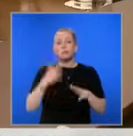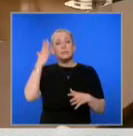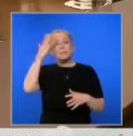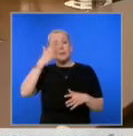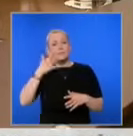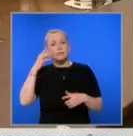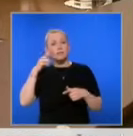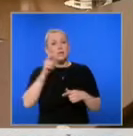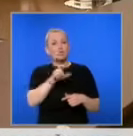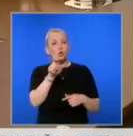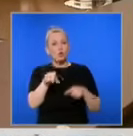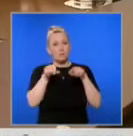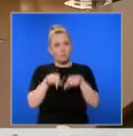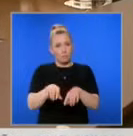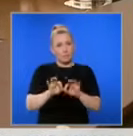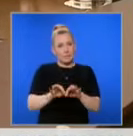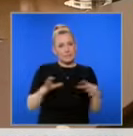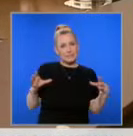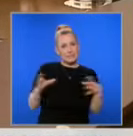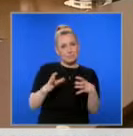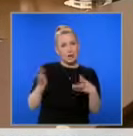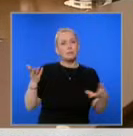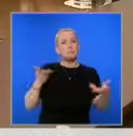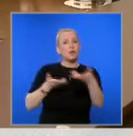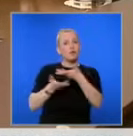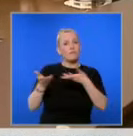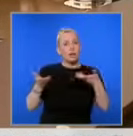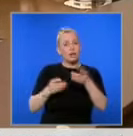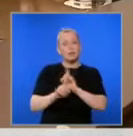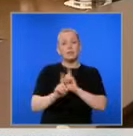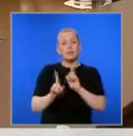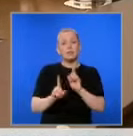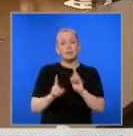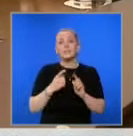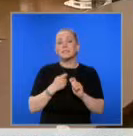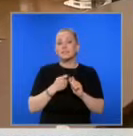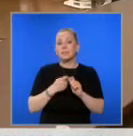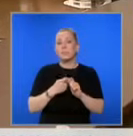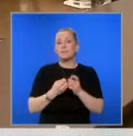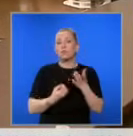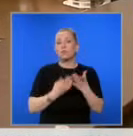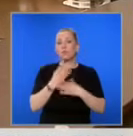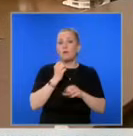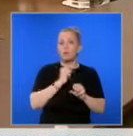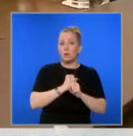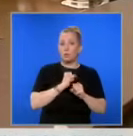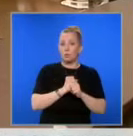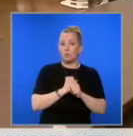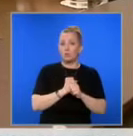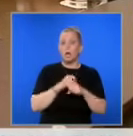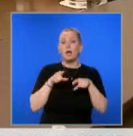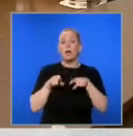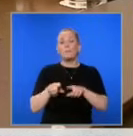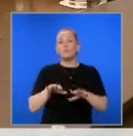в момента са се събрали и преговарят, те преговарят не за създаването на нещо ново и работещо,